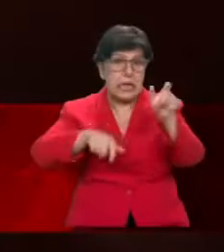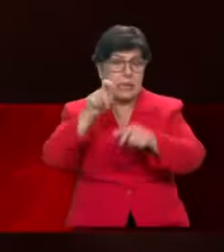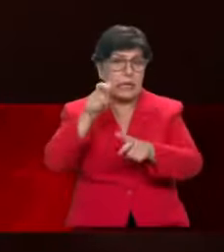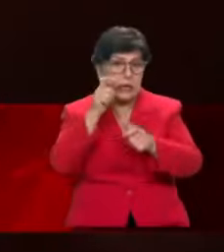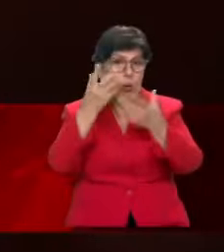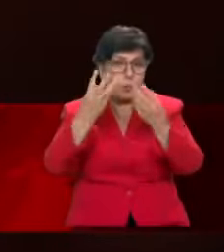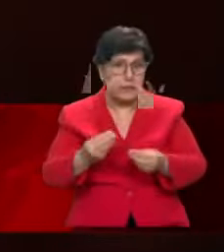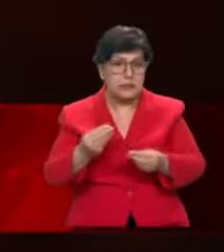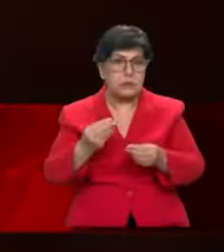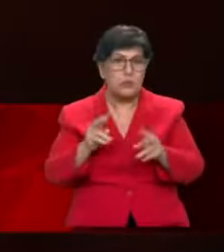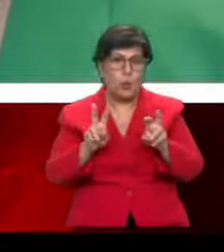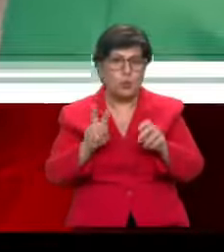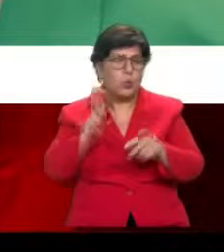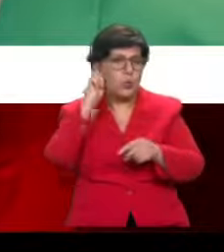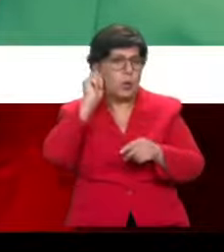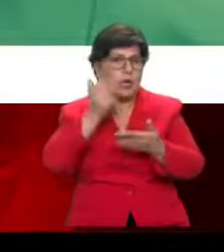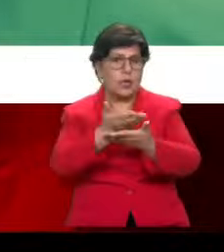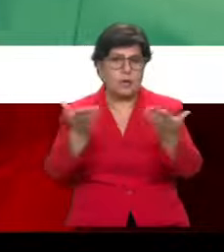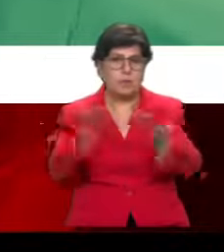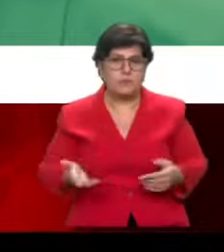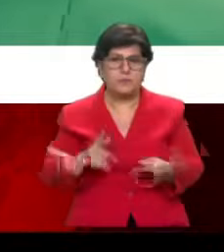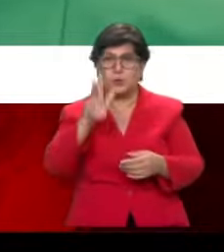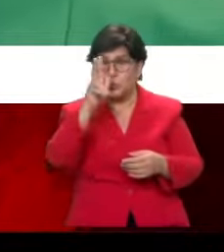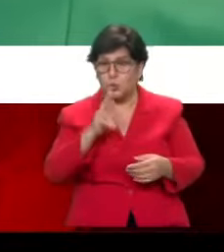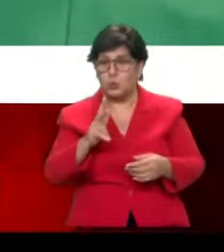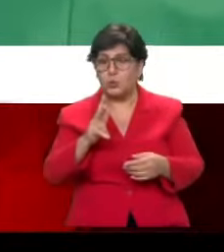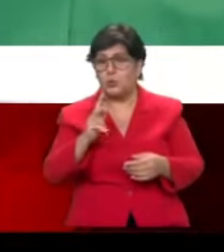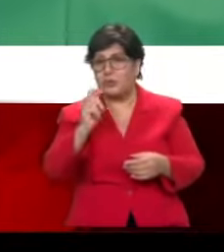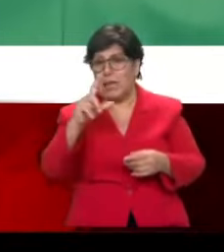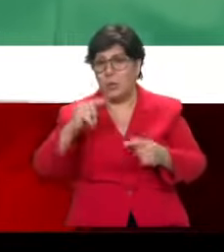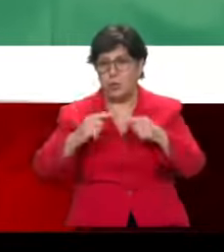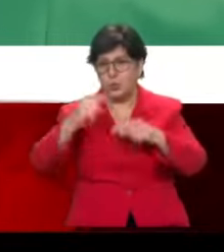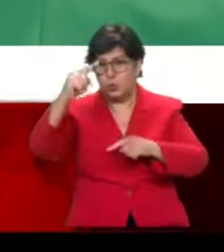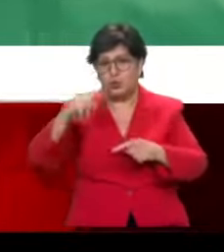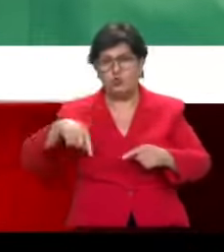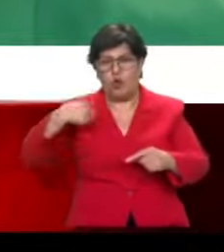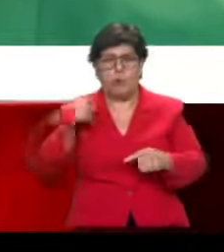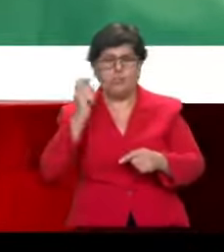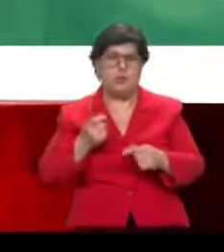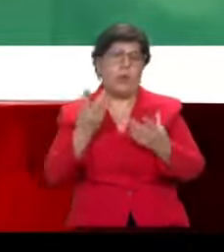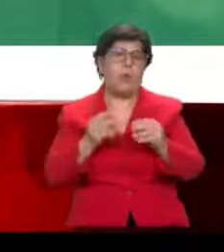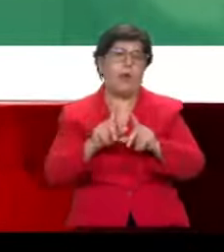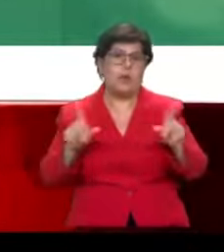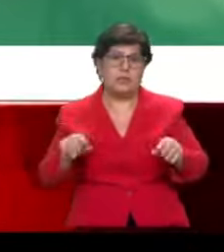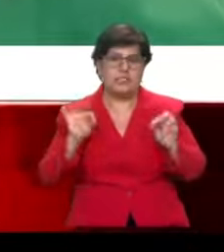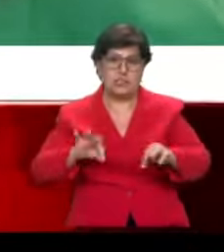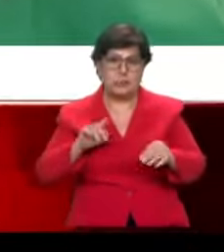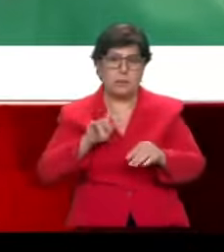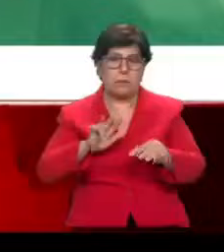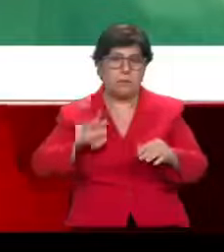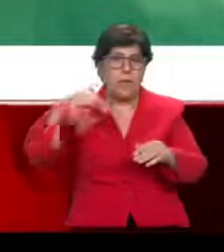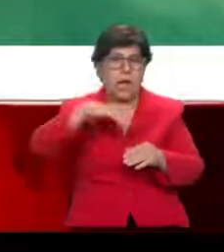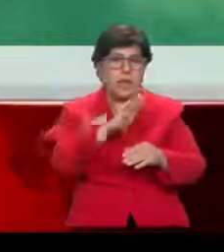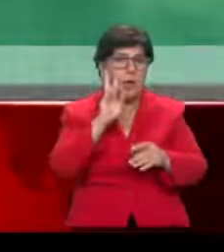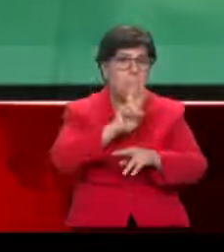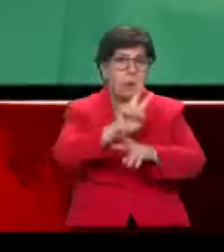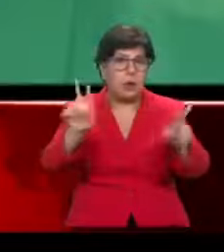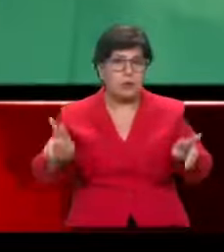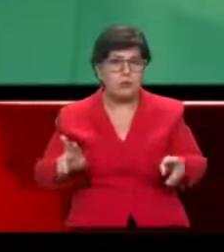olmaları konusunda uyardı. En azından bir 300 liranın üzerinde normal şartlarda olması lazım. Ama şimdi bir piyasaya bir